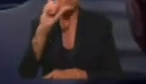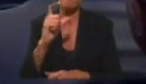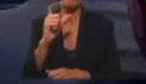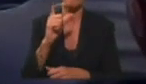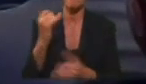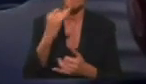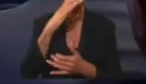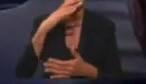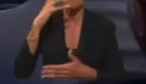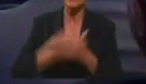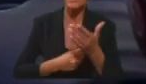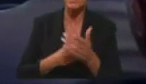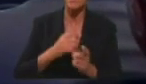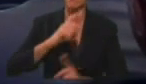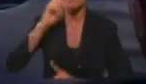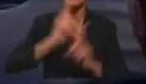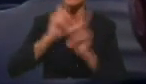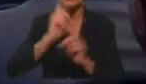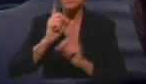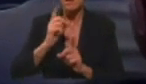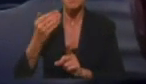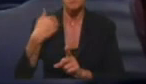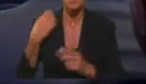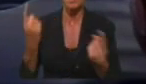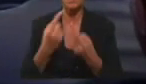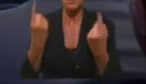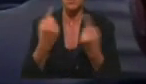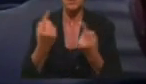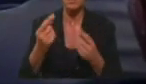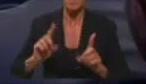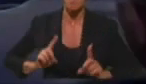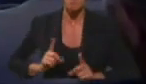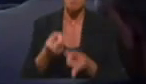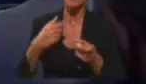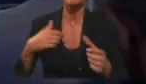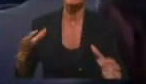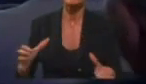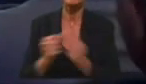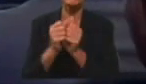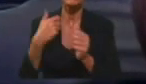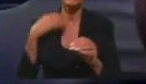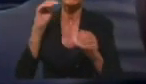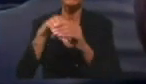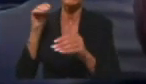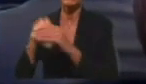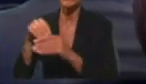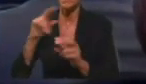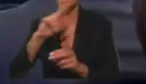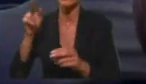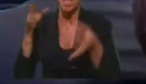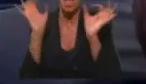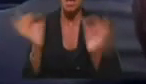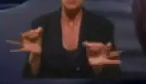bardzo źle objawia. Tak, znaleźliśmy tutaj organizatorów, którzy na przykład wrzucali każdą aktualizację rozkładu